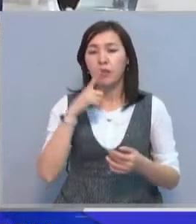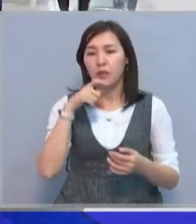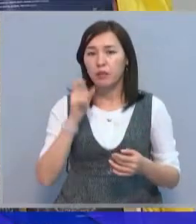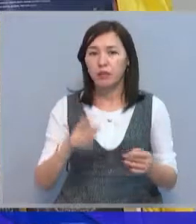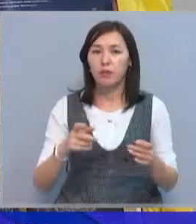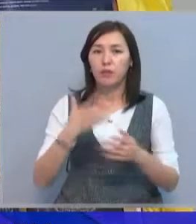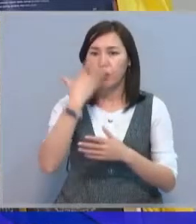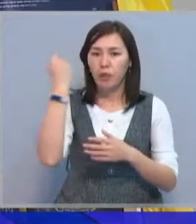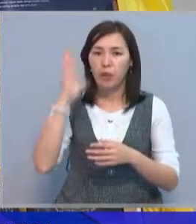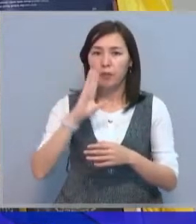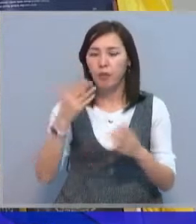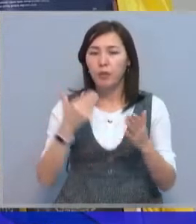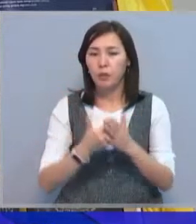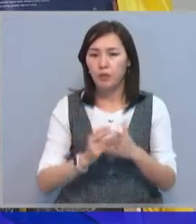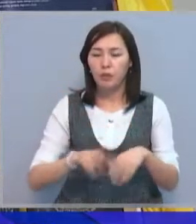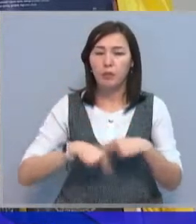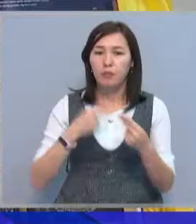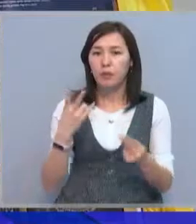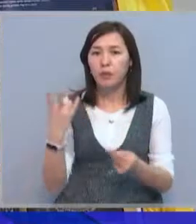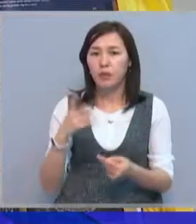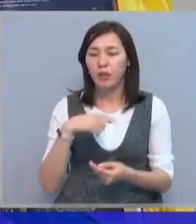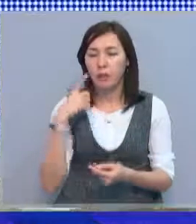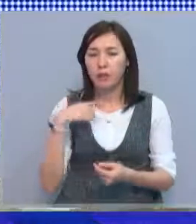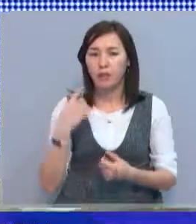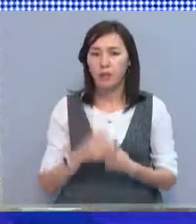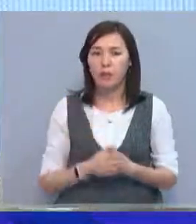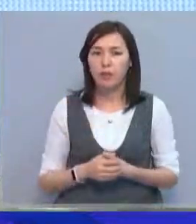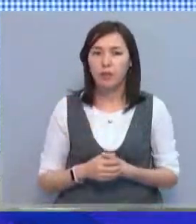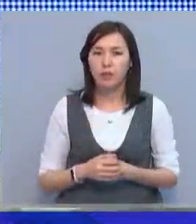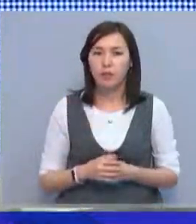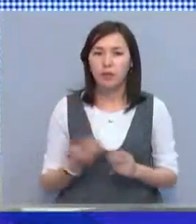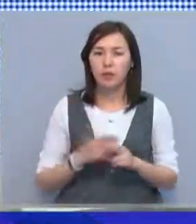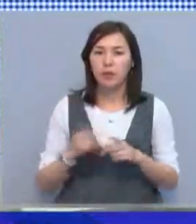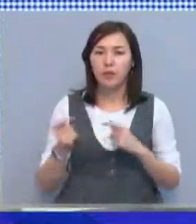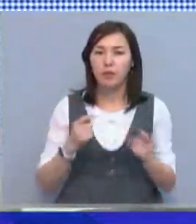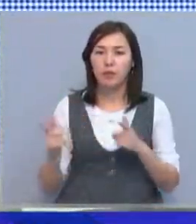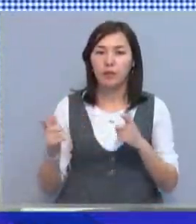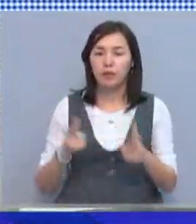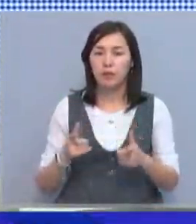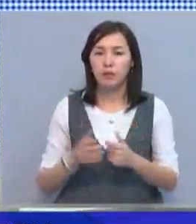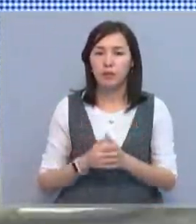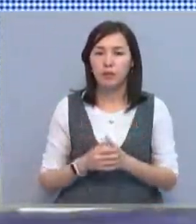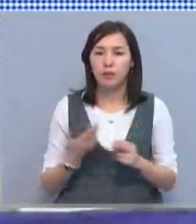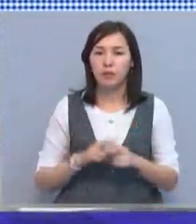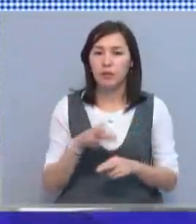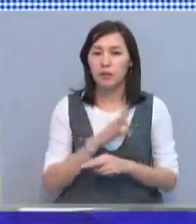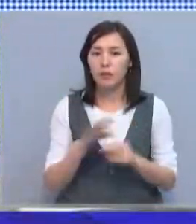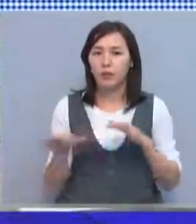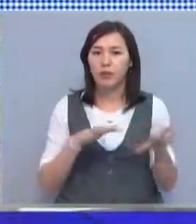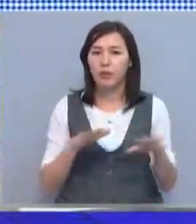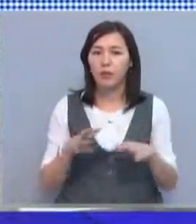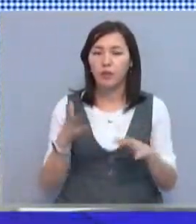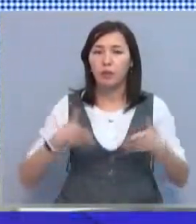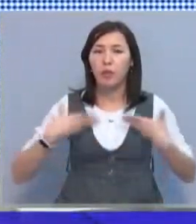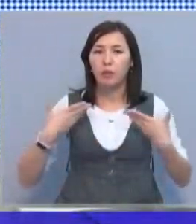буынға ұмыт қылмай үлгі өнеге етуіміз керек дейді. Көрме орталығының ұйымдастыруымен жасалып жатқан осындай керемет іс-шара құтты